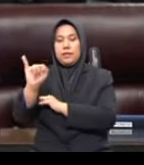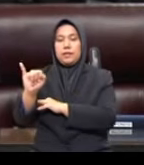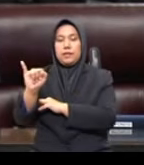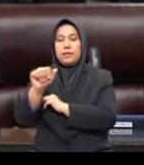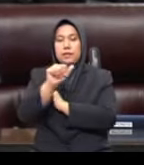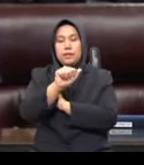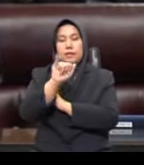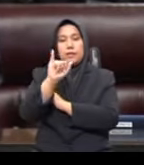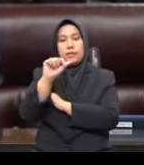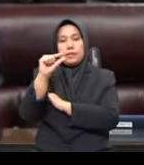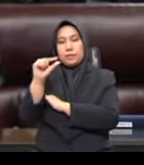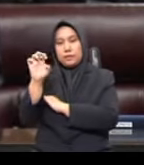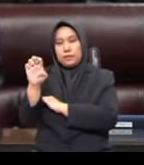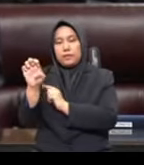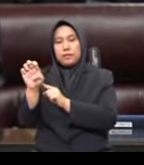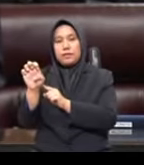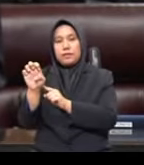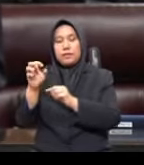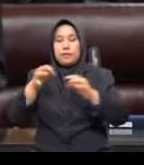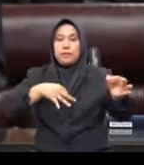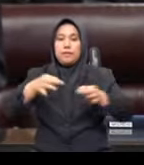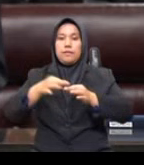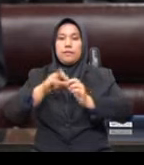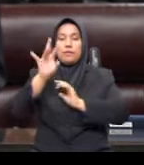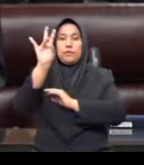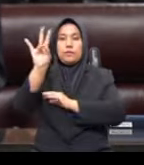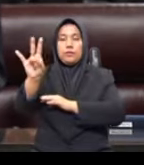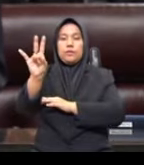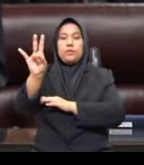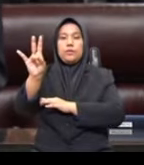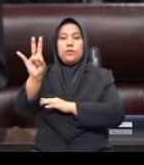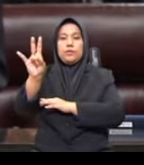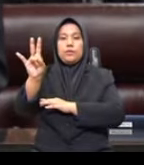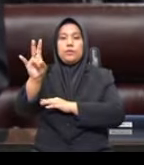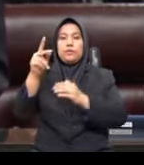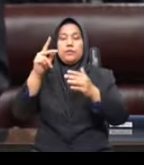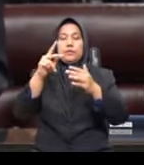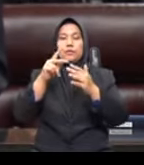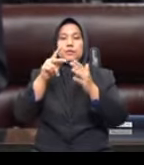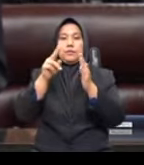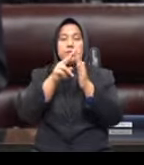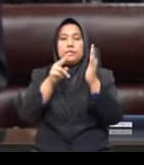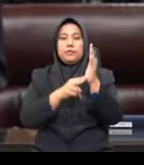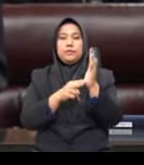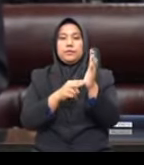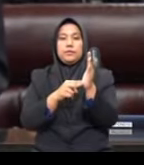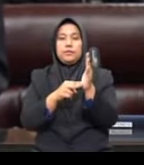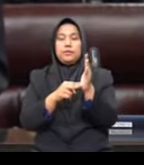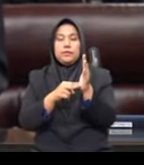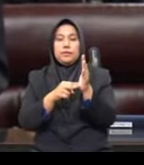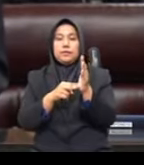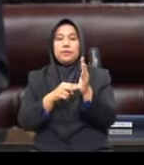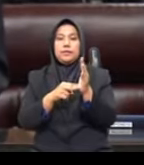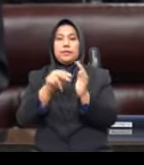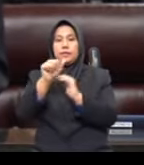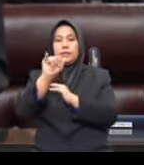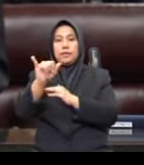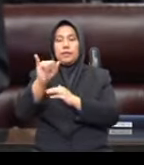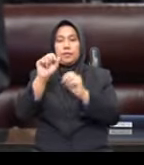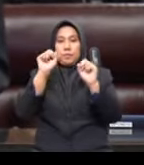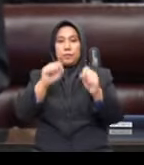AIG ini menerangkan Bagaimana tujuh prinsip Ai yang bertanggungjawab dapat diterjemah dan